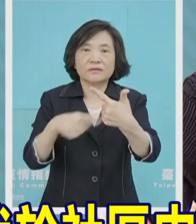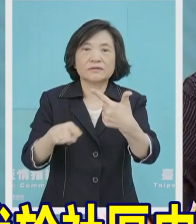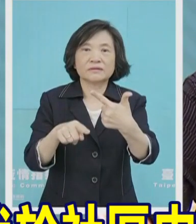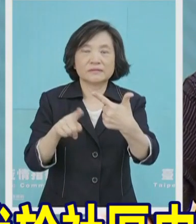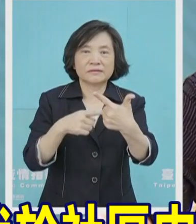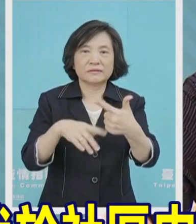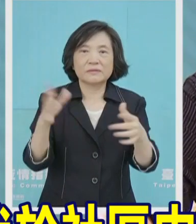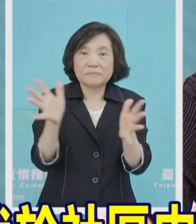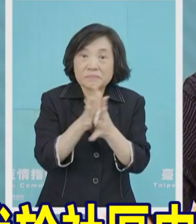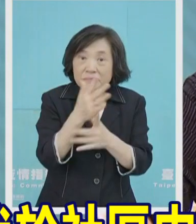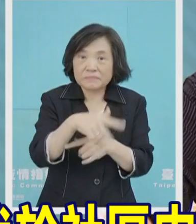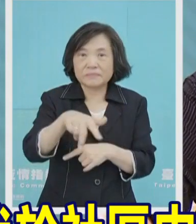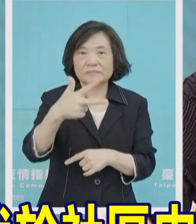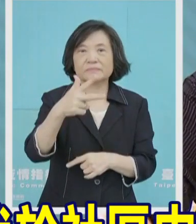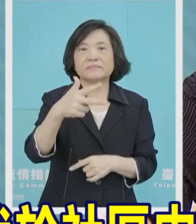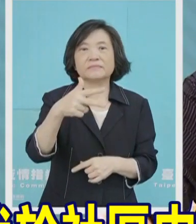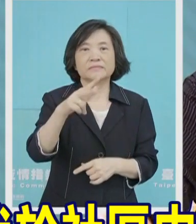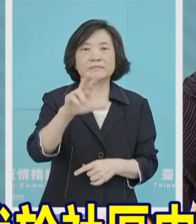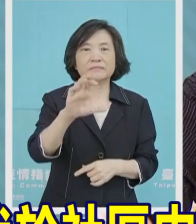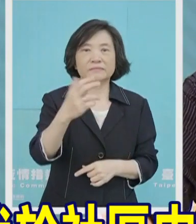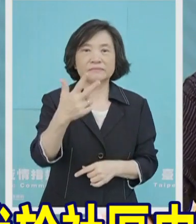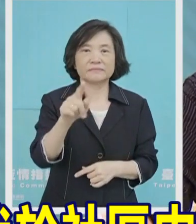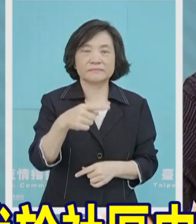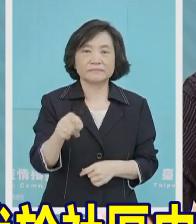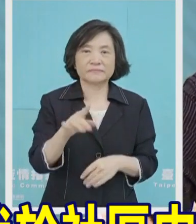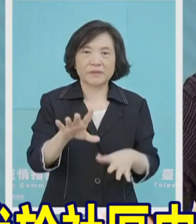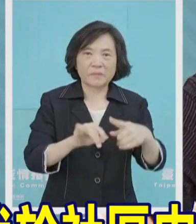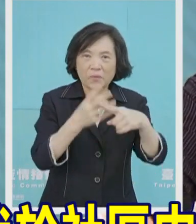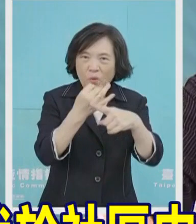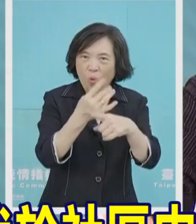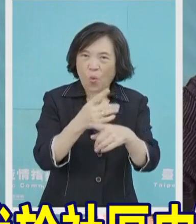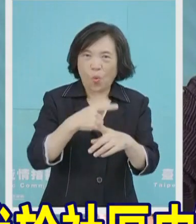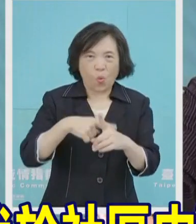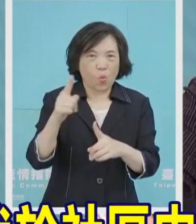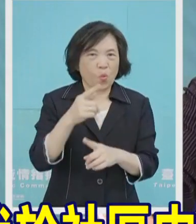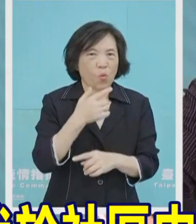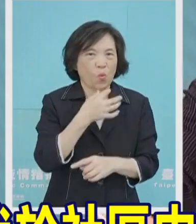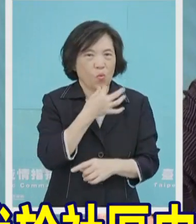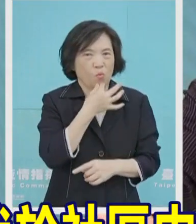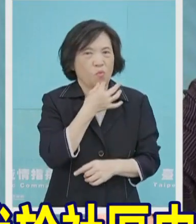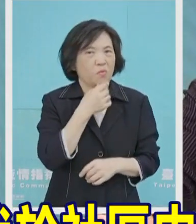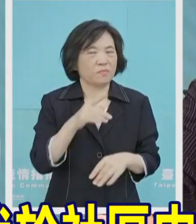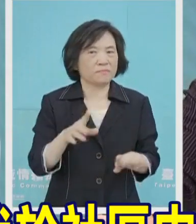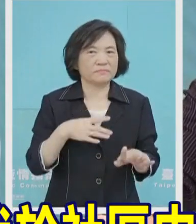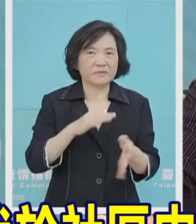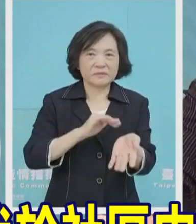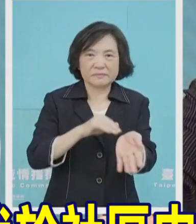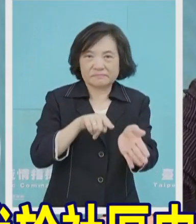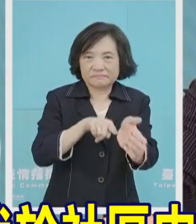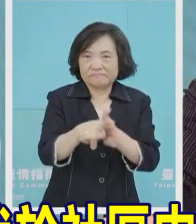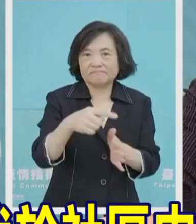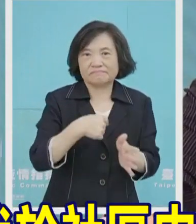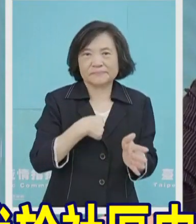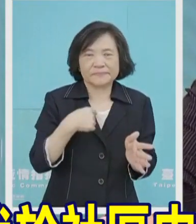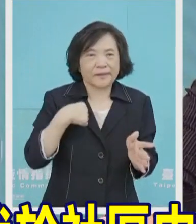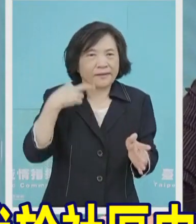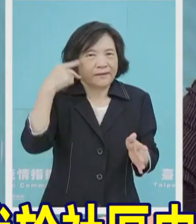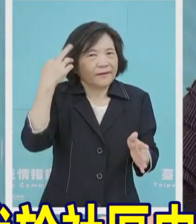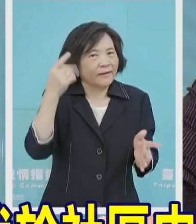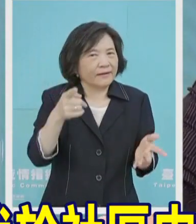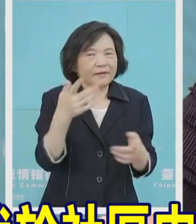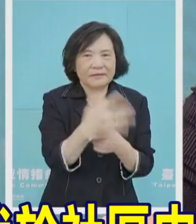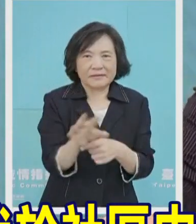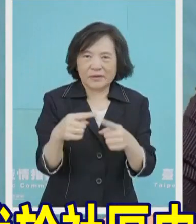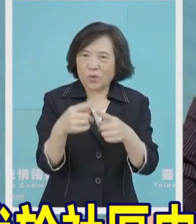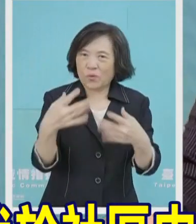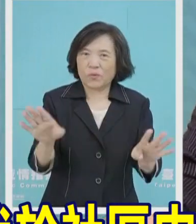经到759例了。这个死亡百分比还是很高的哈。坦白讲，作为一个医学的专家，你知道，我也还